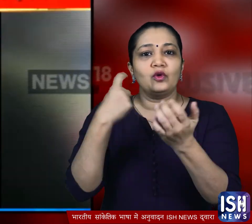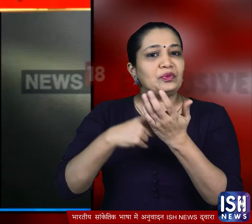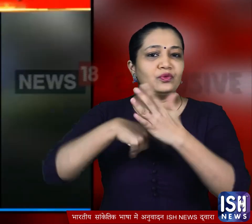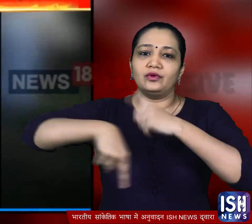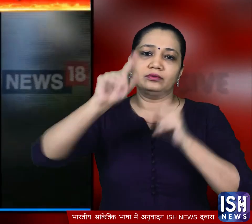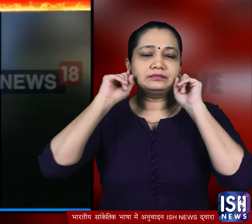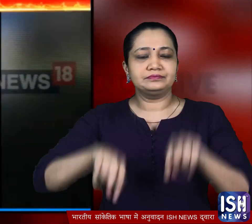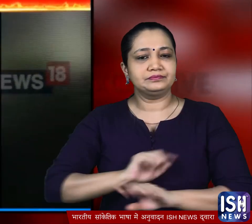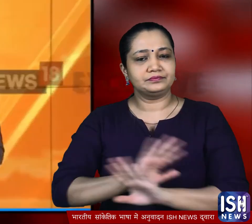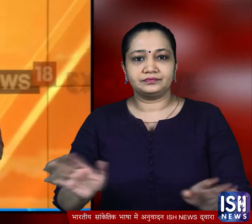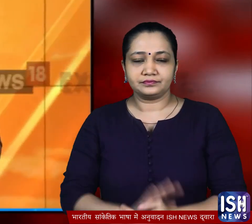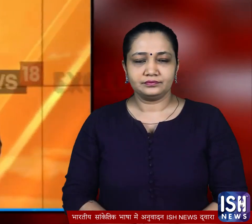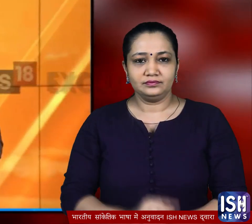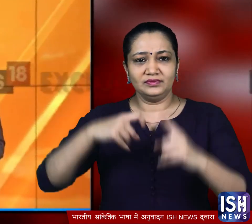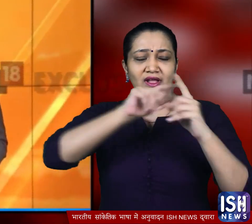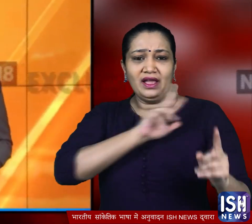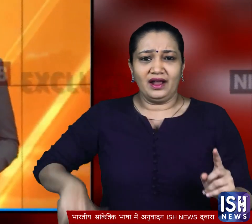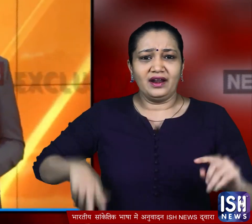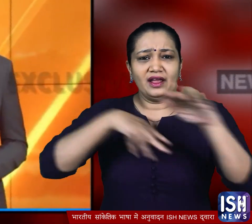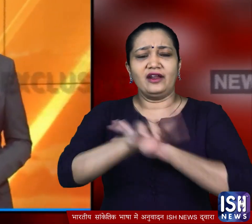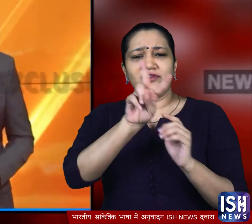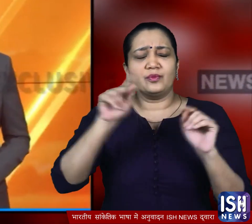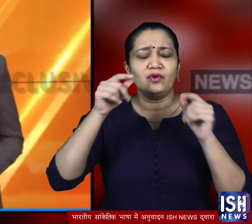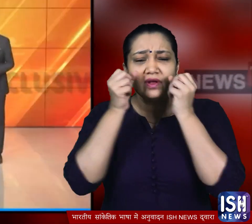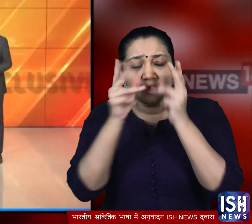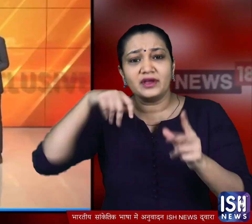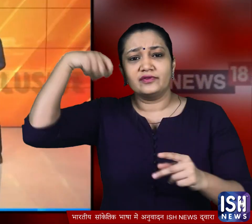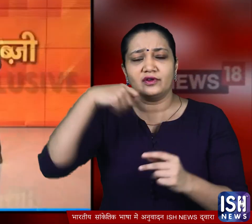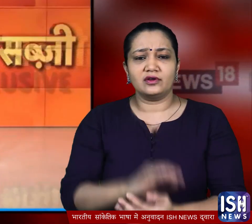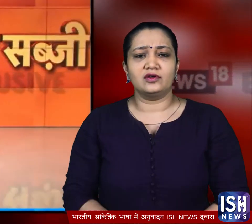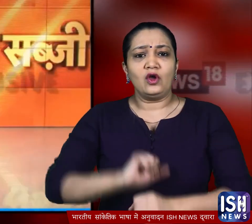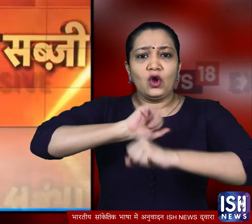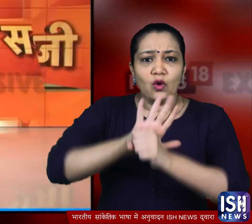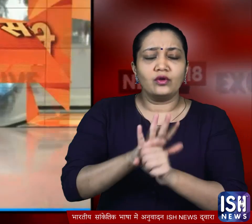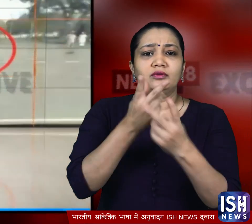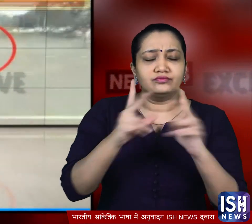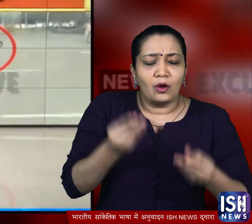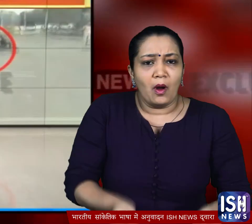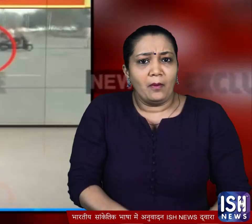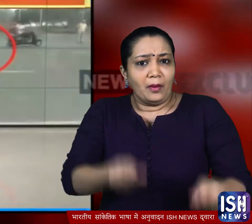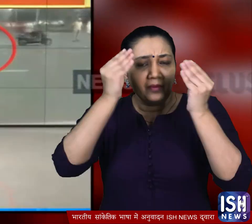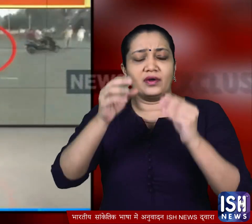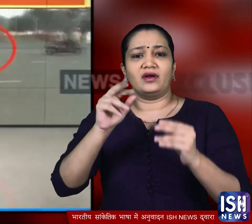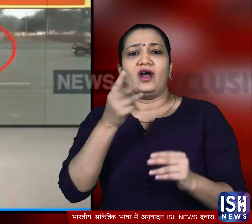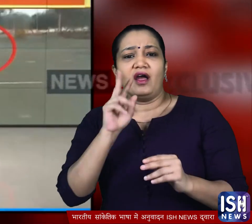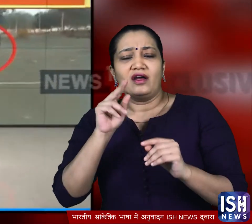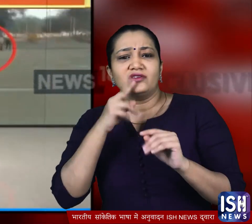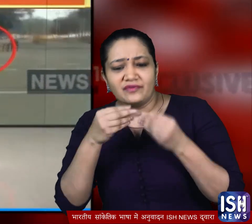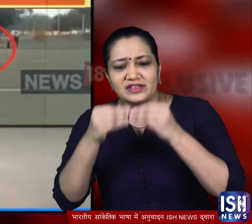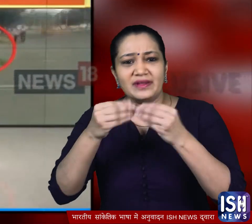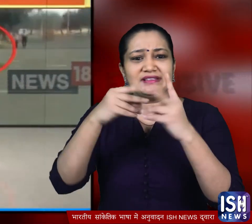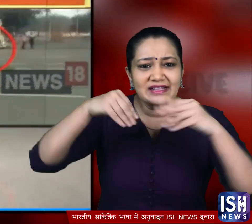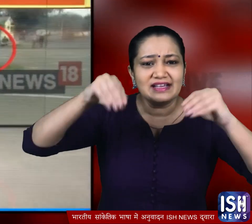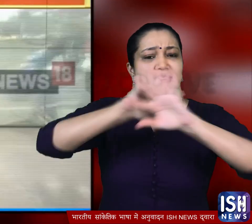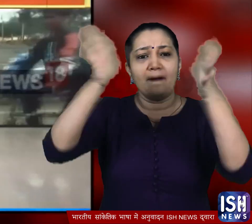नियमों का मजाक बनता दिखा। कर्नाटक के विजयपुर से हैरान करने वाली एक तस्वीर सामने आई। वहां कोरोना मरीजों में बढ़ोतरी के बाद सब्जी मंडी बंद कराने